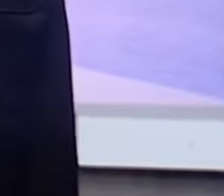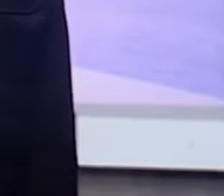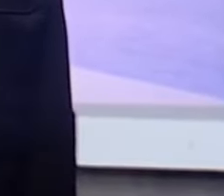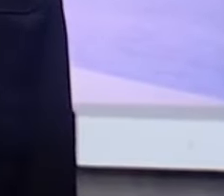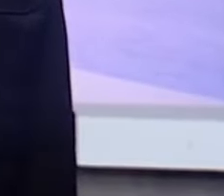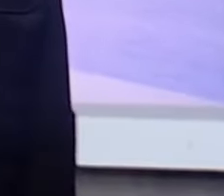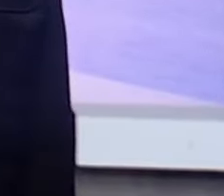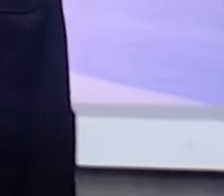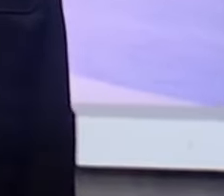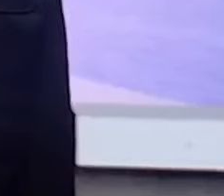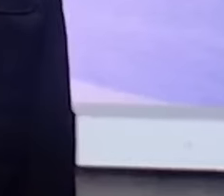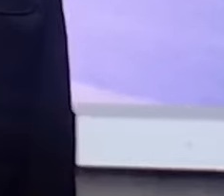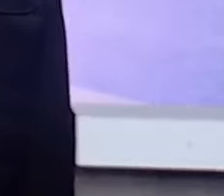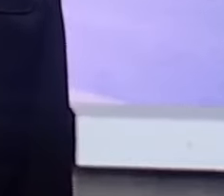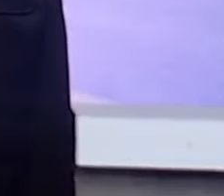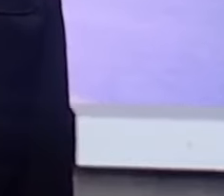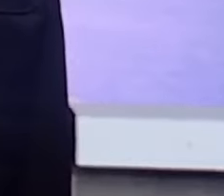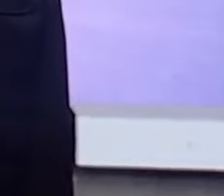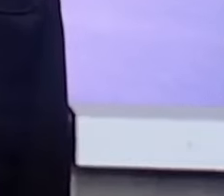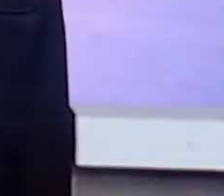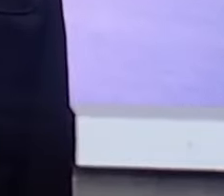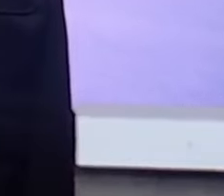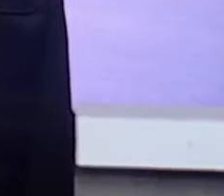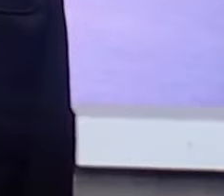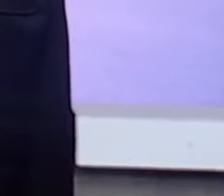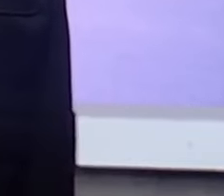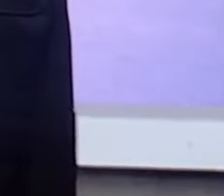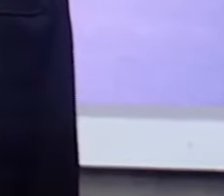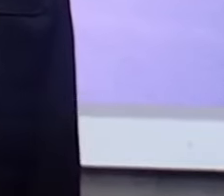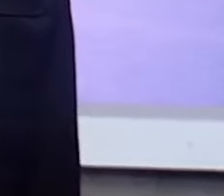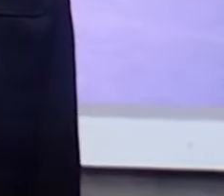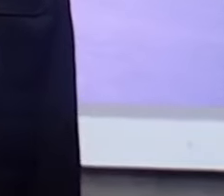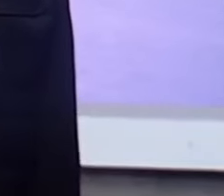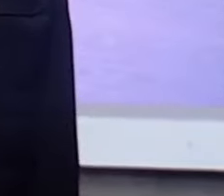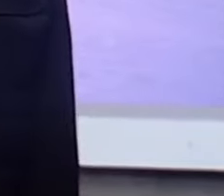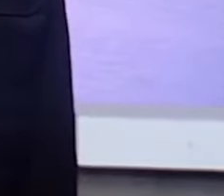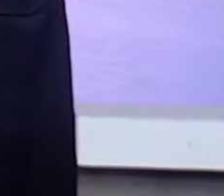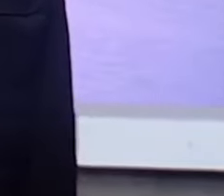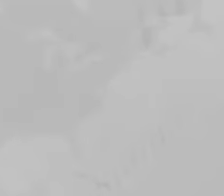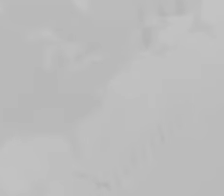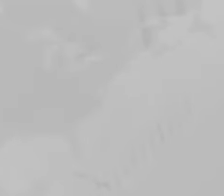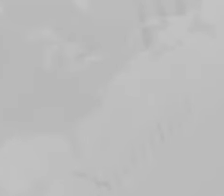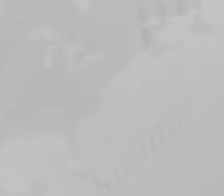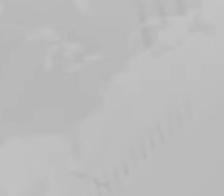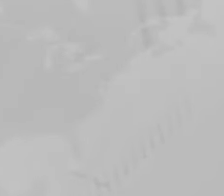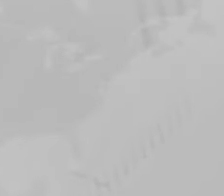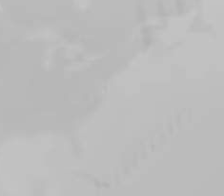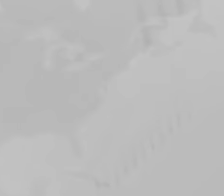samahan niyo kami sa GMA Pinoy TV at sa www.gmanews.tv.